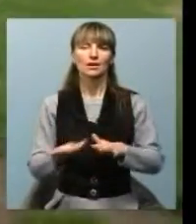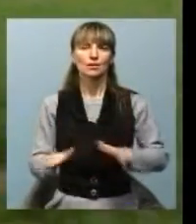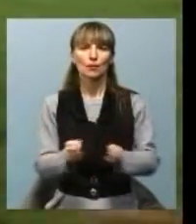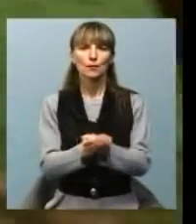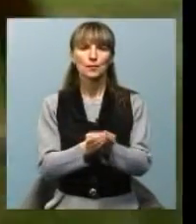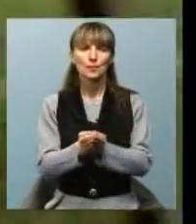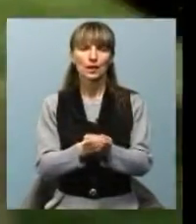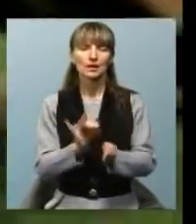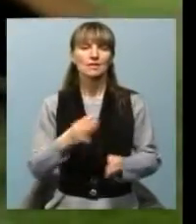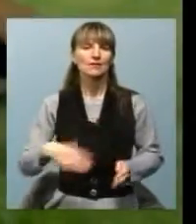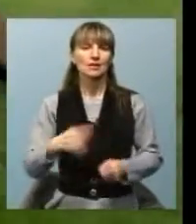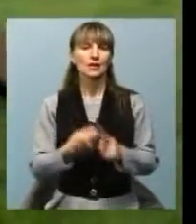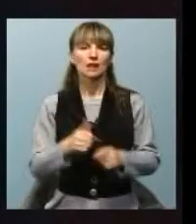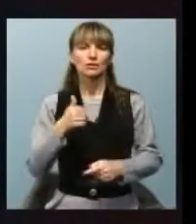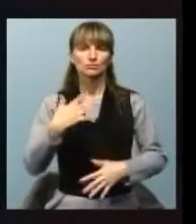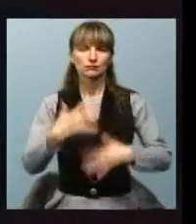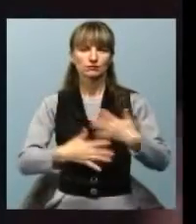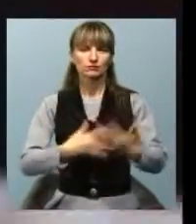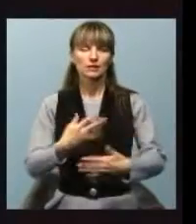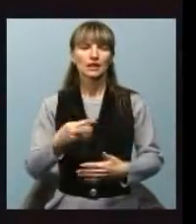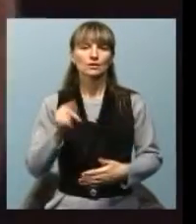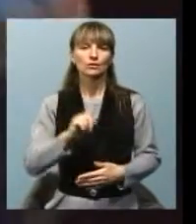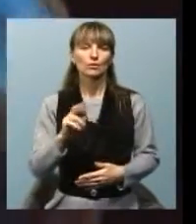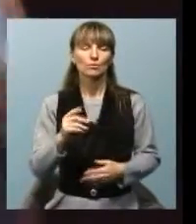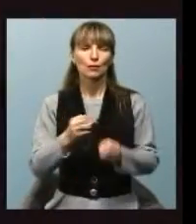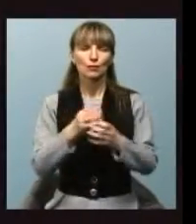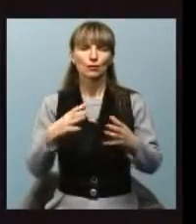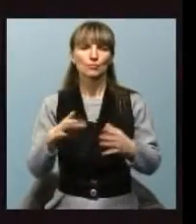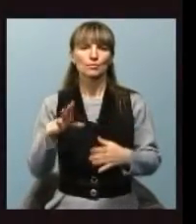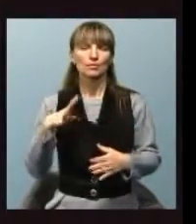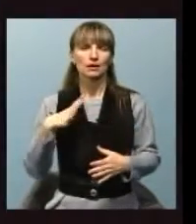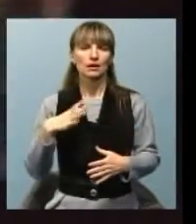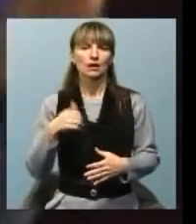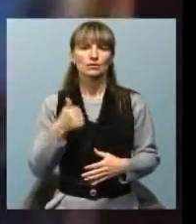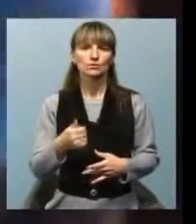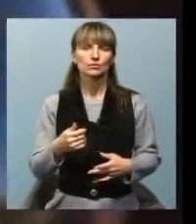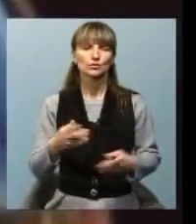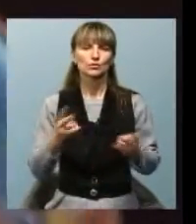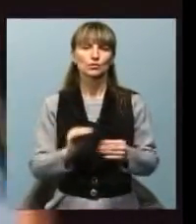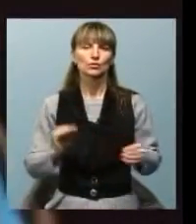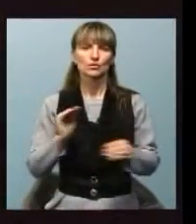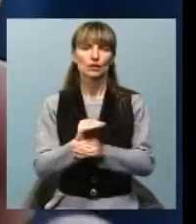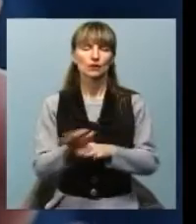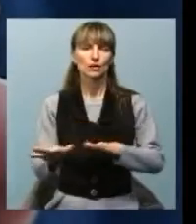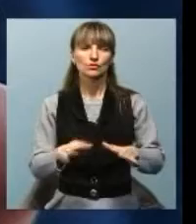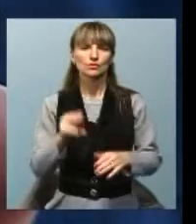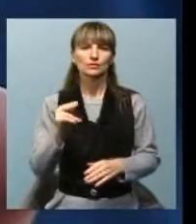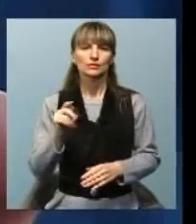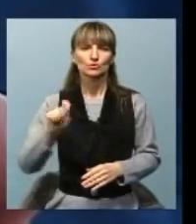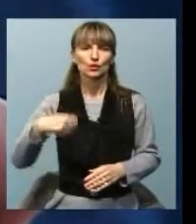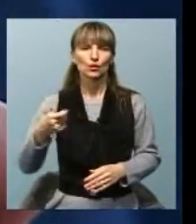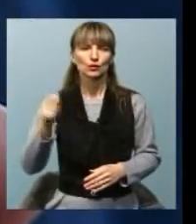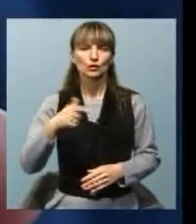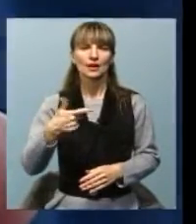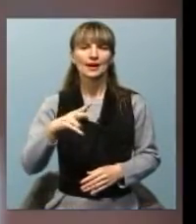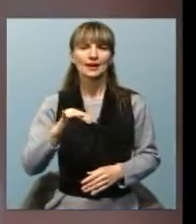мила. І все це добряче перемішати. Для того, щоб бульбашки виходили міцними, не завадить додати до розчину чайну ложку гліцерину